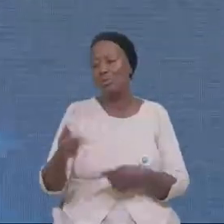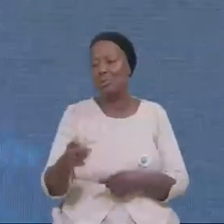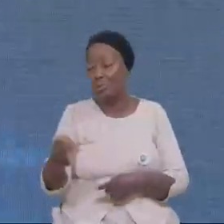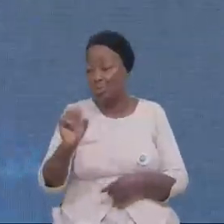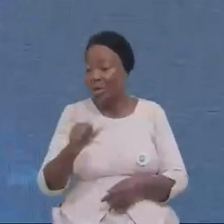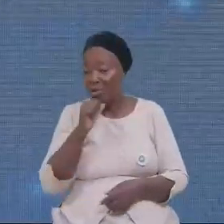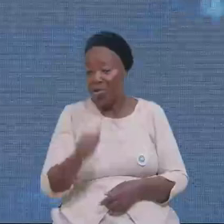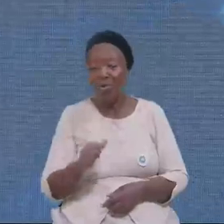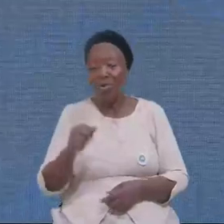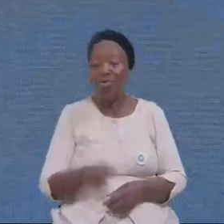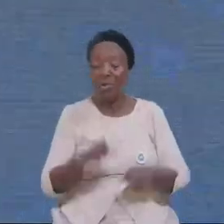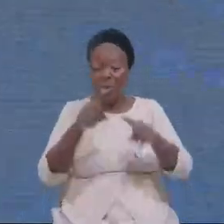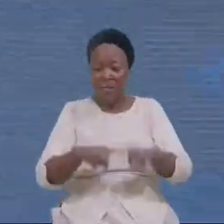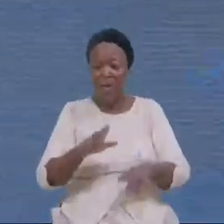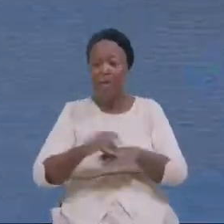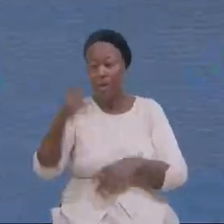de ton papa, non?